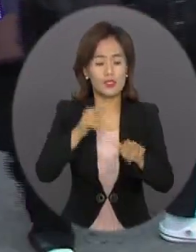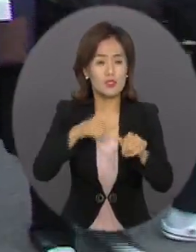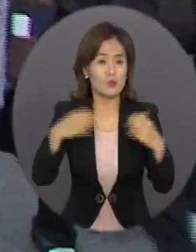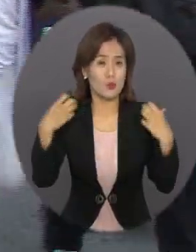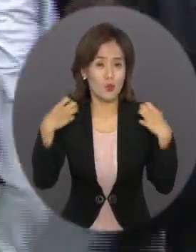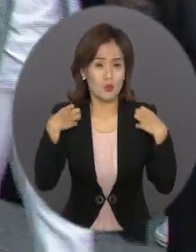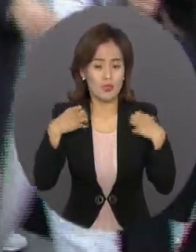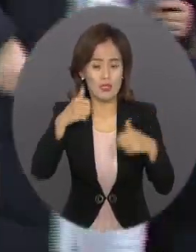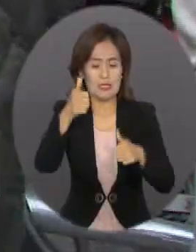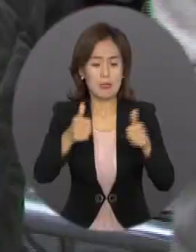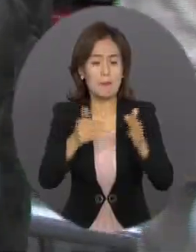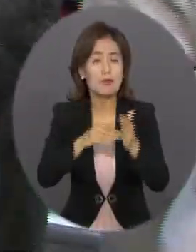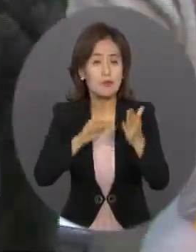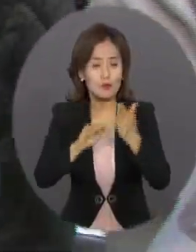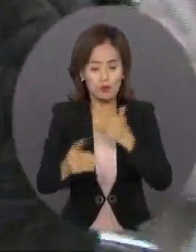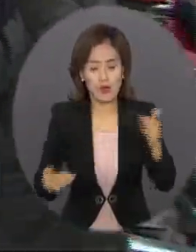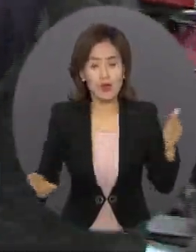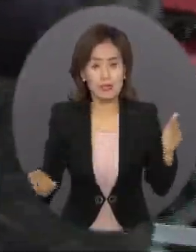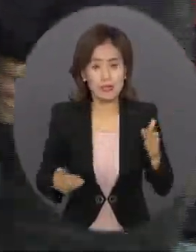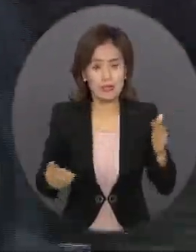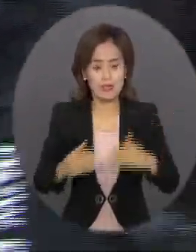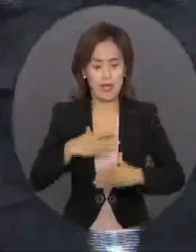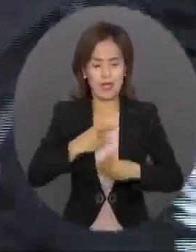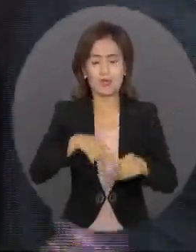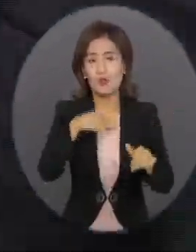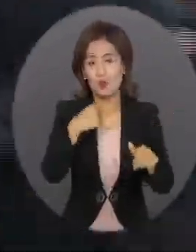교육청은 수능을 마친 수험생들을 대상으로